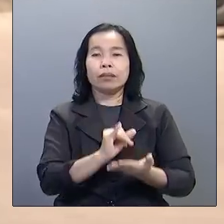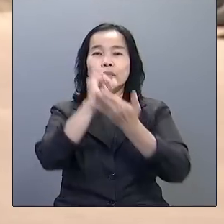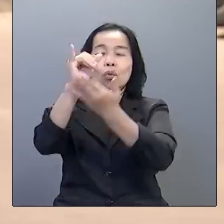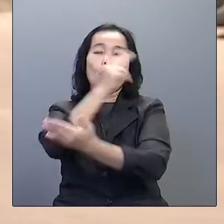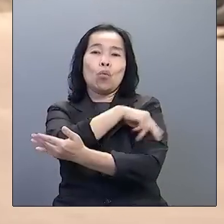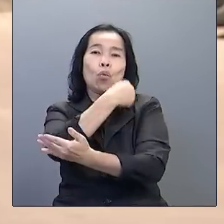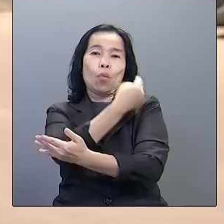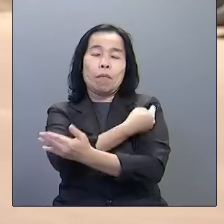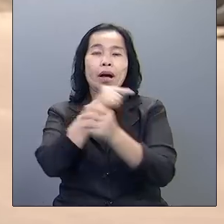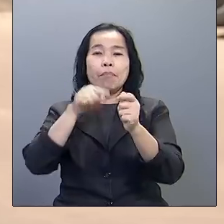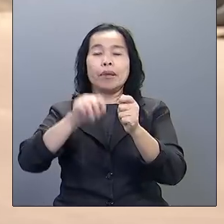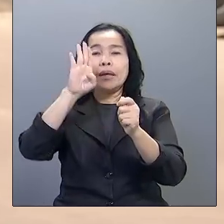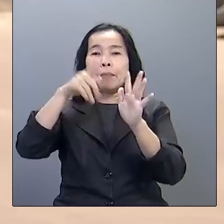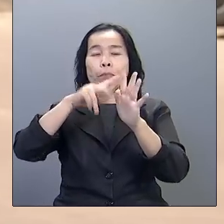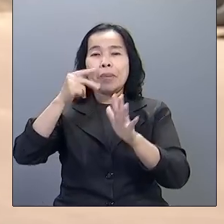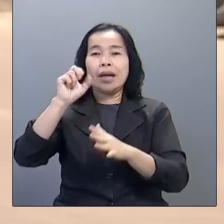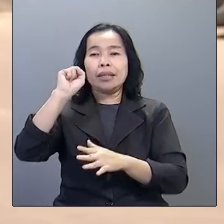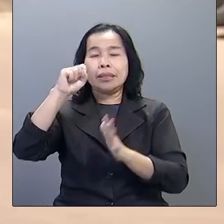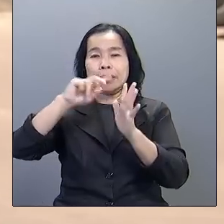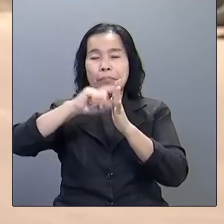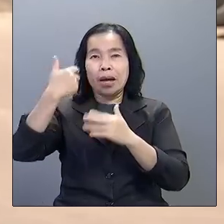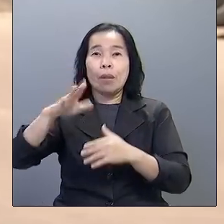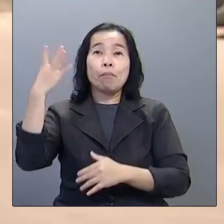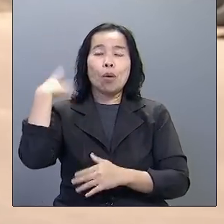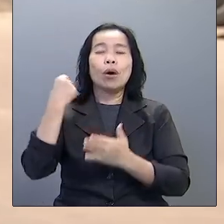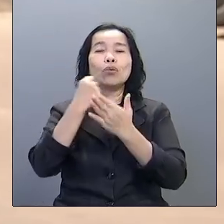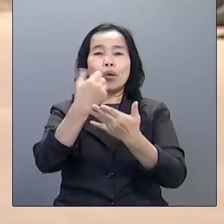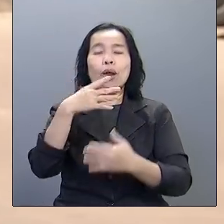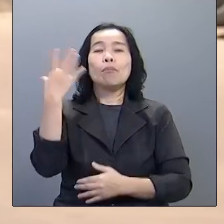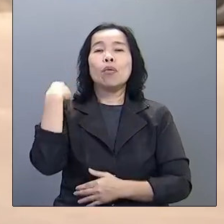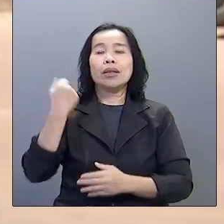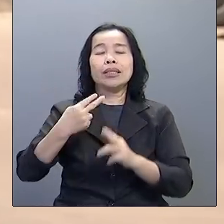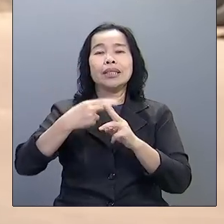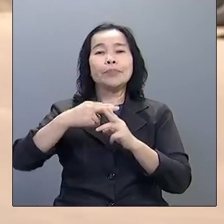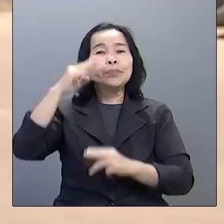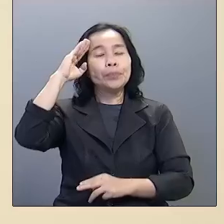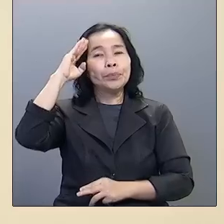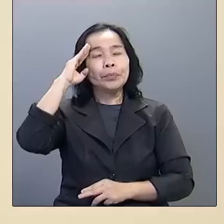านครับเป็นผู้ที่ได้รับความช่วยเหลือตั้งแต่เมื่อวานแล้วเช่นเดียวกันก็คือพลทหารชนันยูครับ